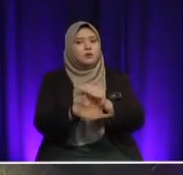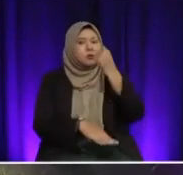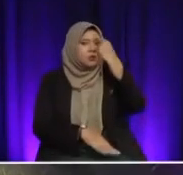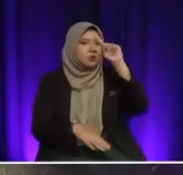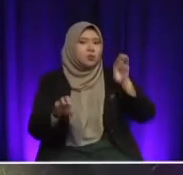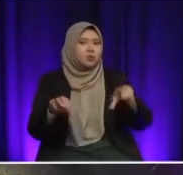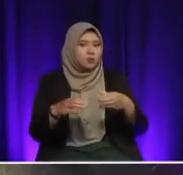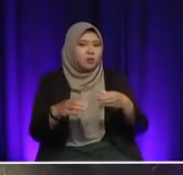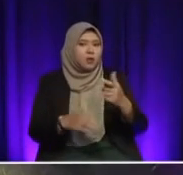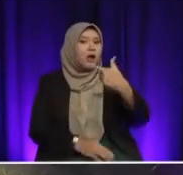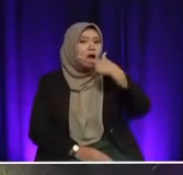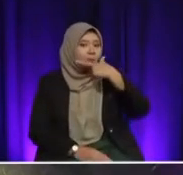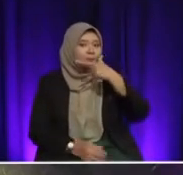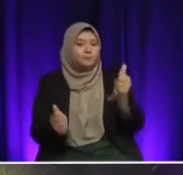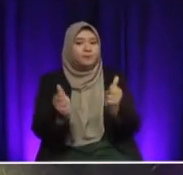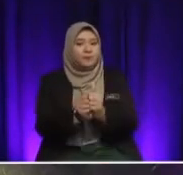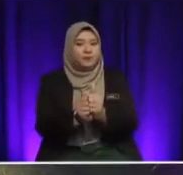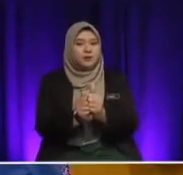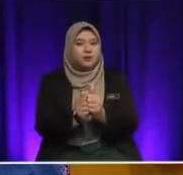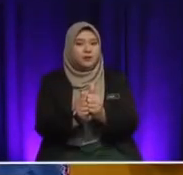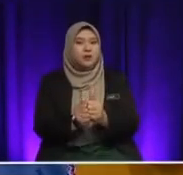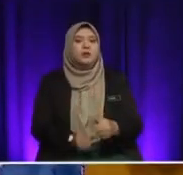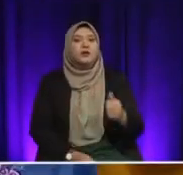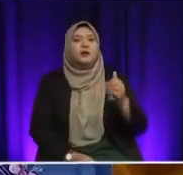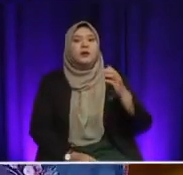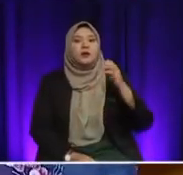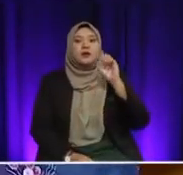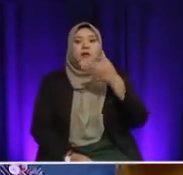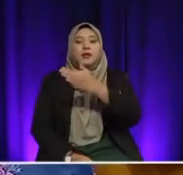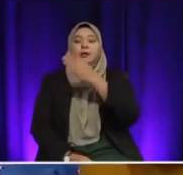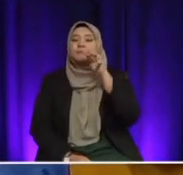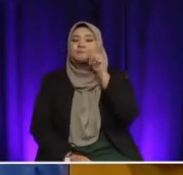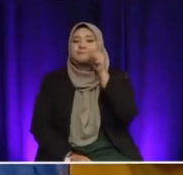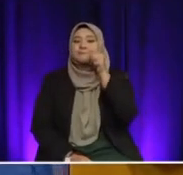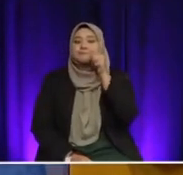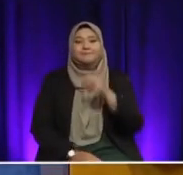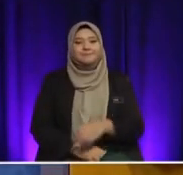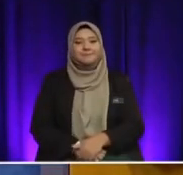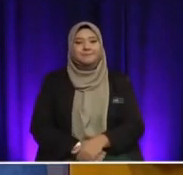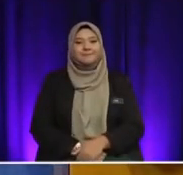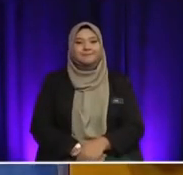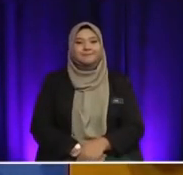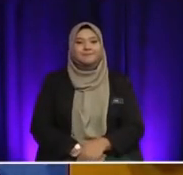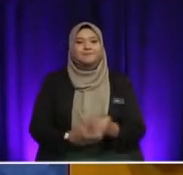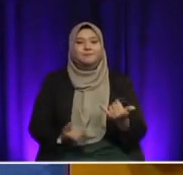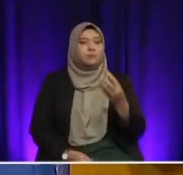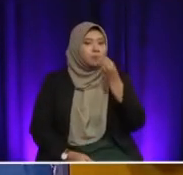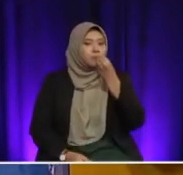Okey, dan yang ketiga contohnya bahan dan alatan yang untuk buat berbola kebab daging lembu.